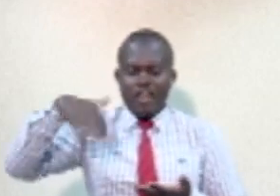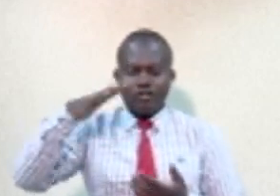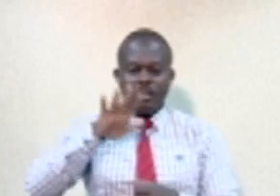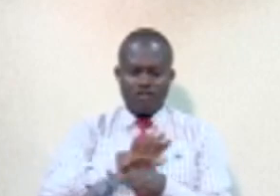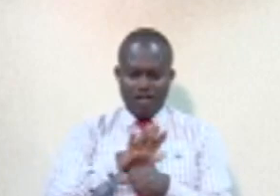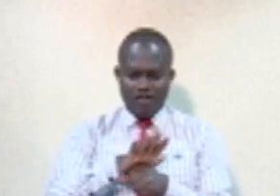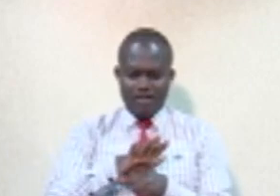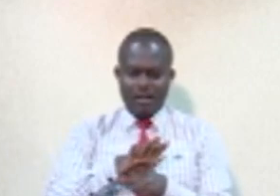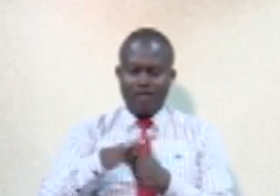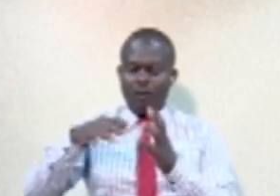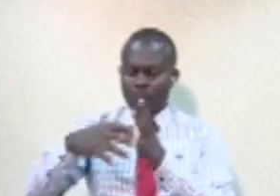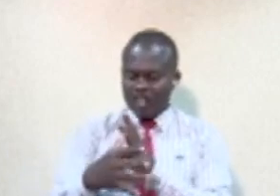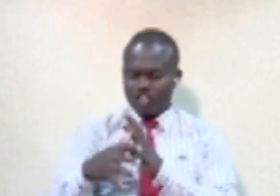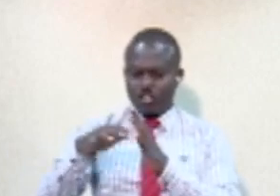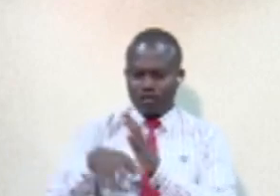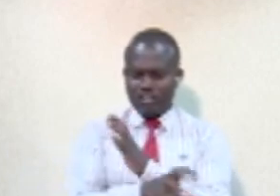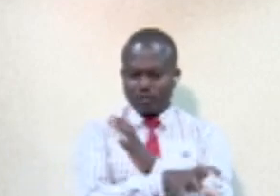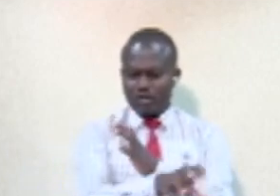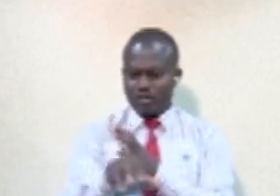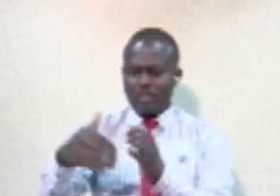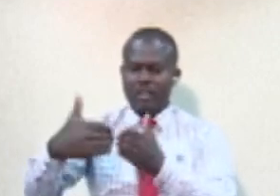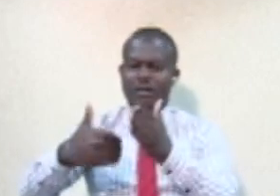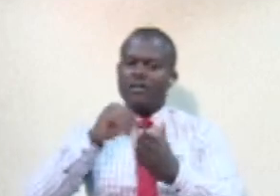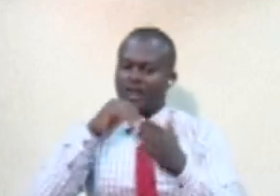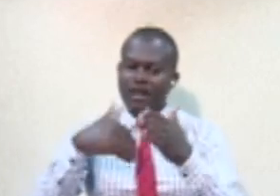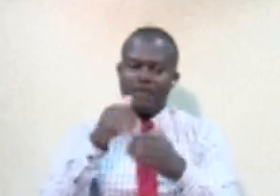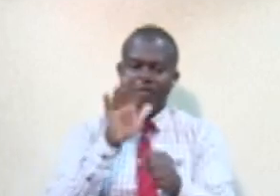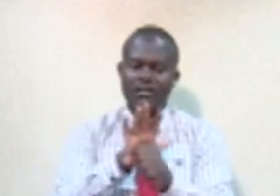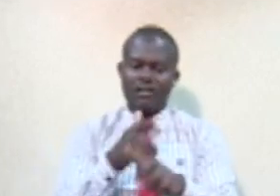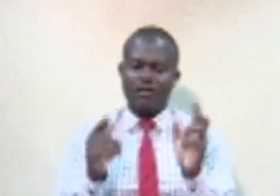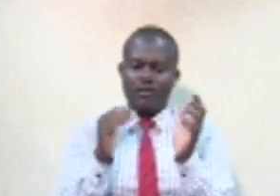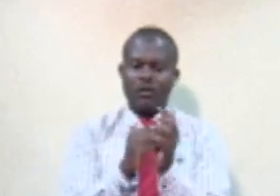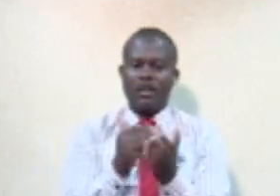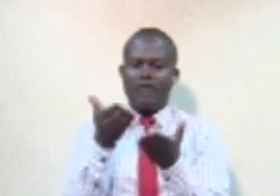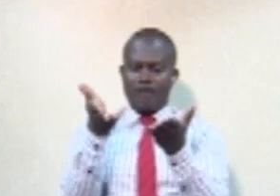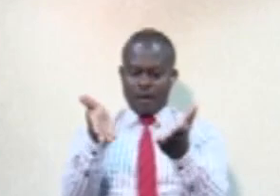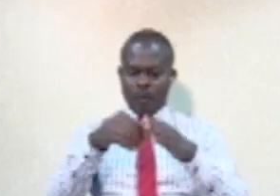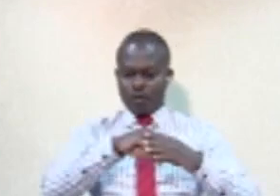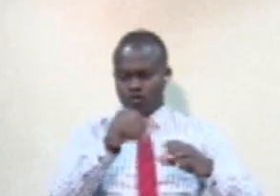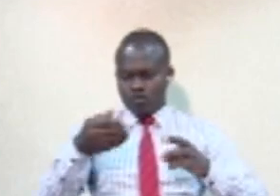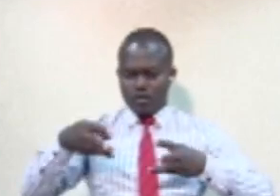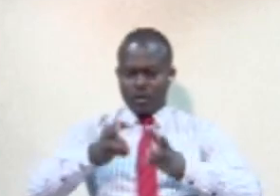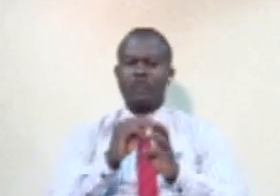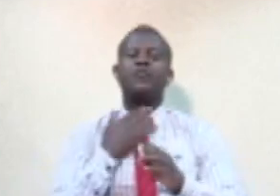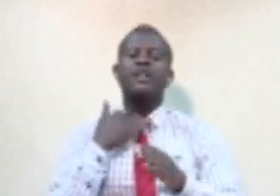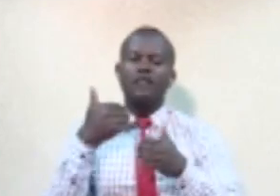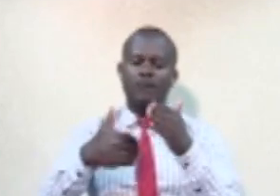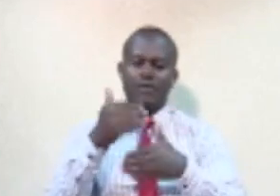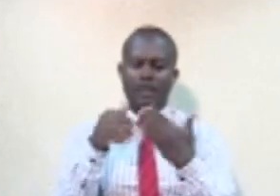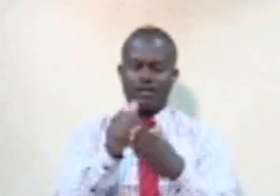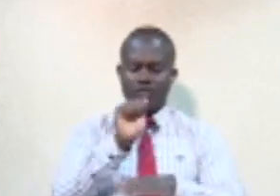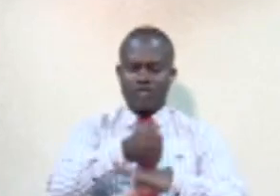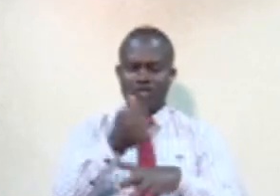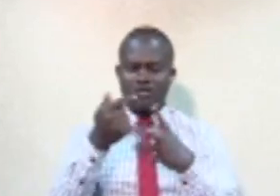amashami aragenda begerezwa ntabwo arabegera cyane ariko hariho n'ubundi buryo bashaka kubegereza gushyiraho